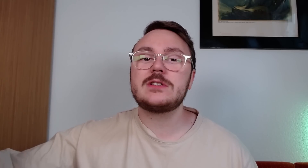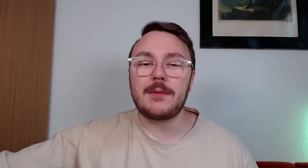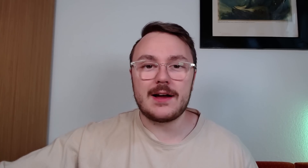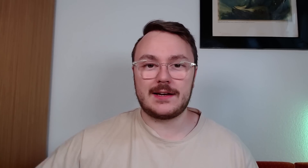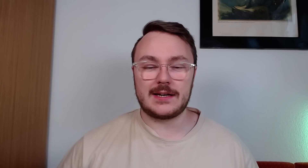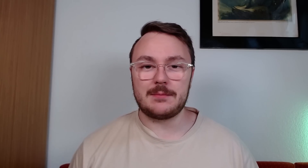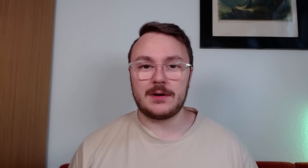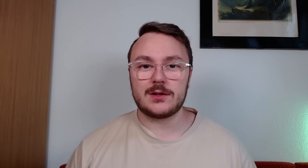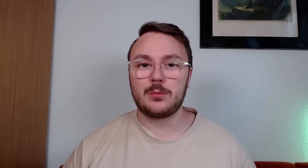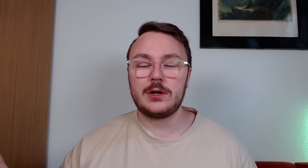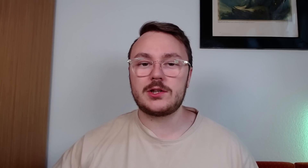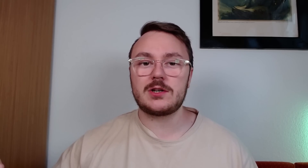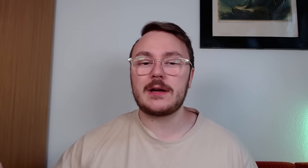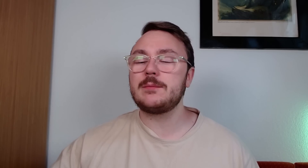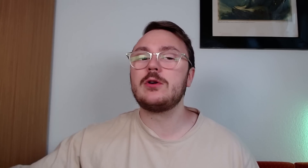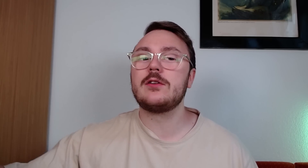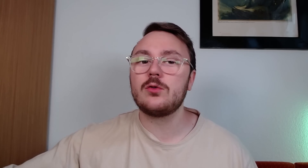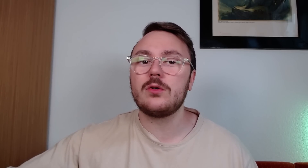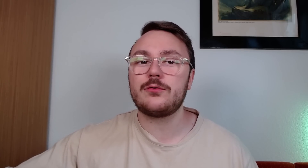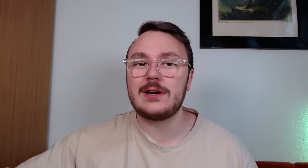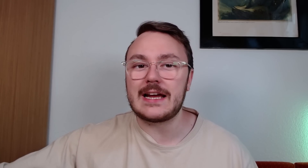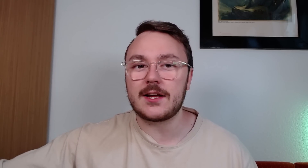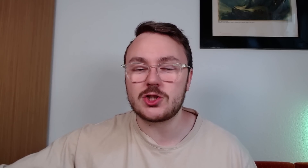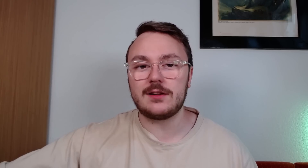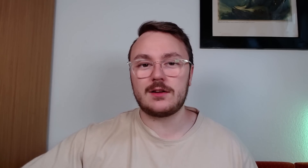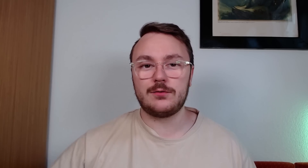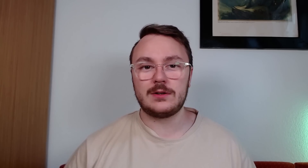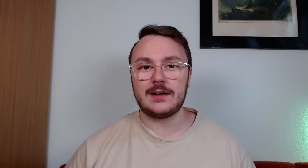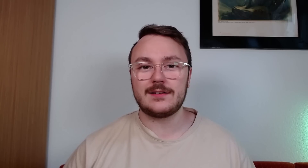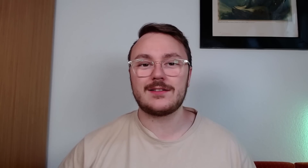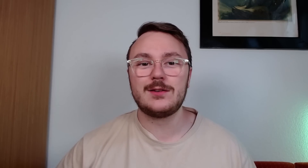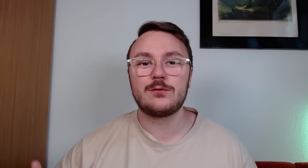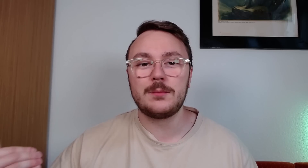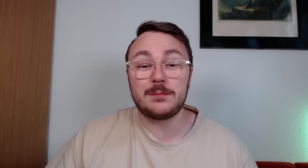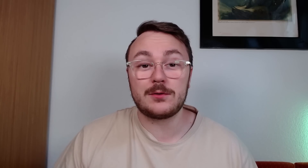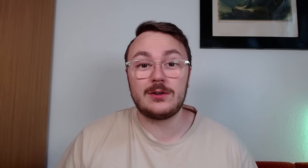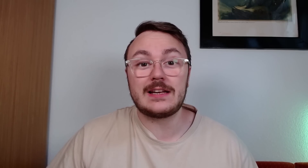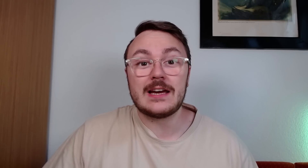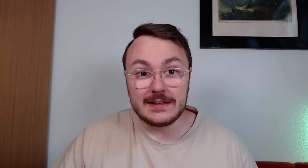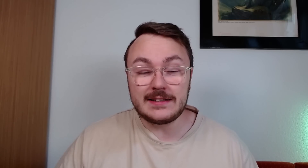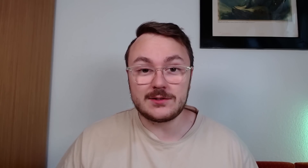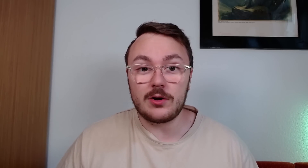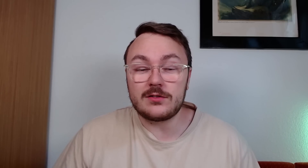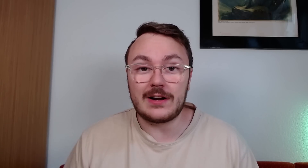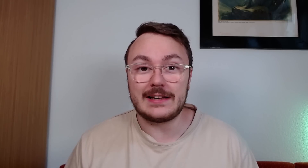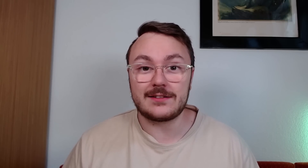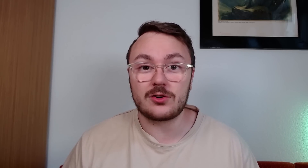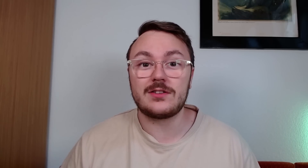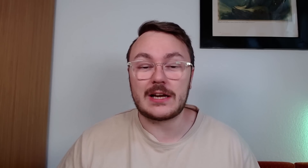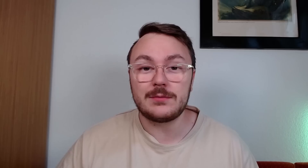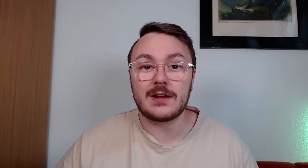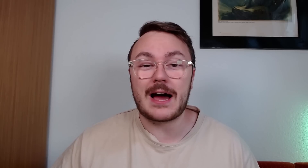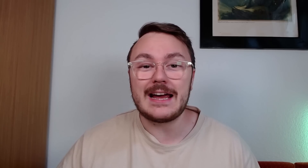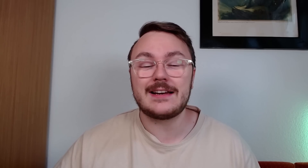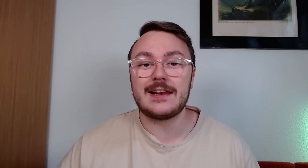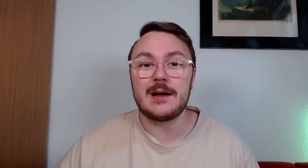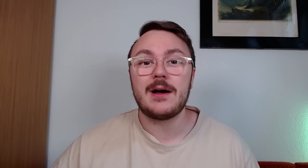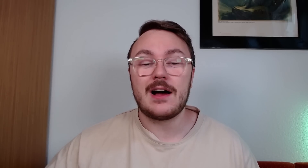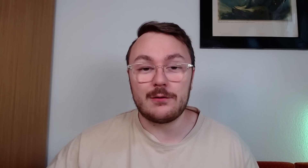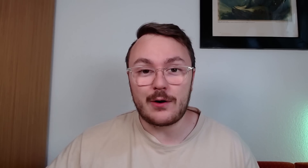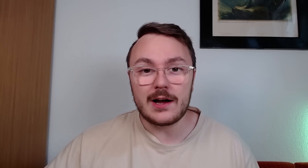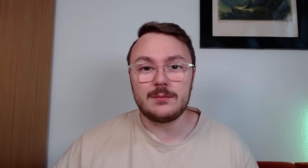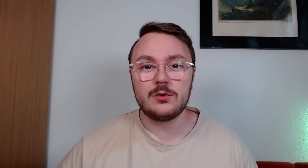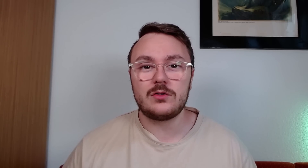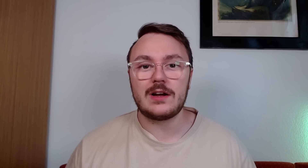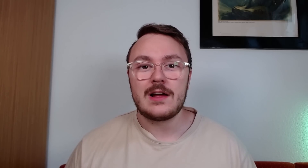Meinungsmache gegeben hat politische Manipulation von Lehrern stattgefunden hat das ist für mich persönlich nichts Neues weil ich es schon selbst am eigenen